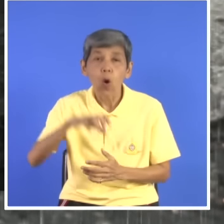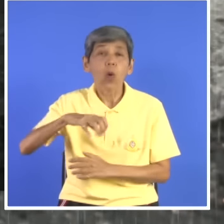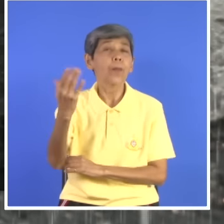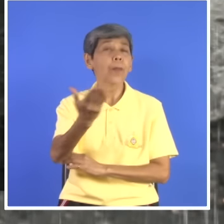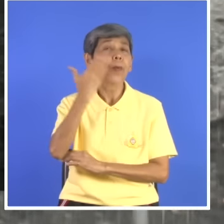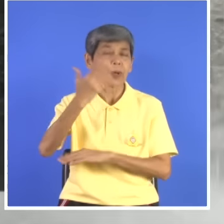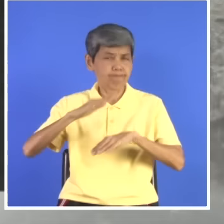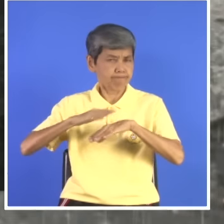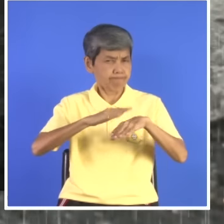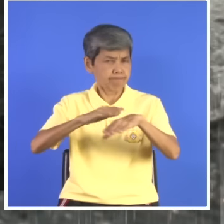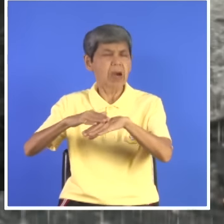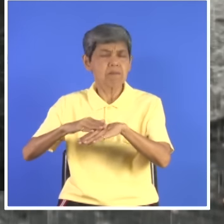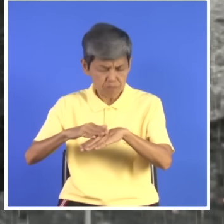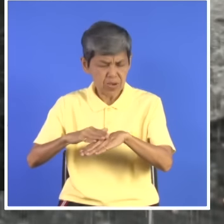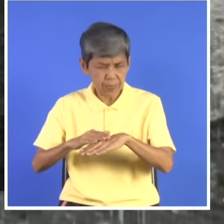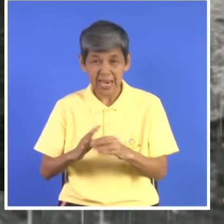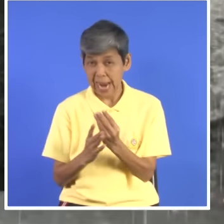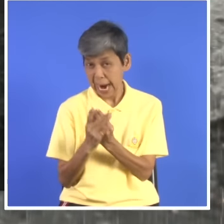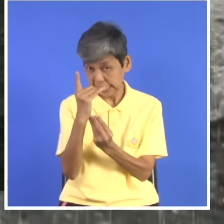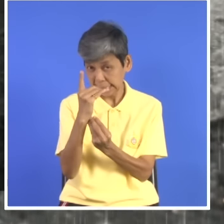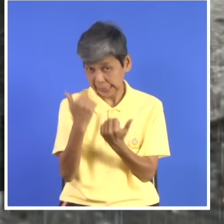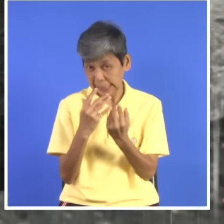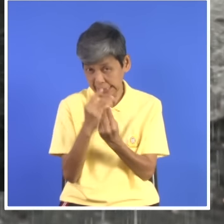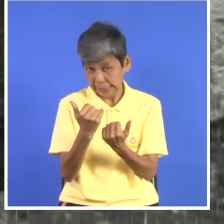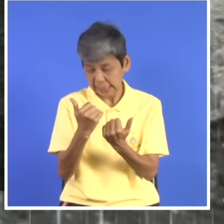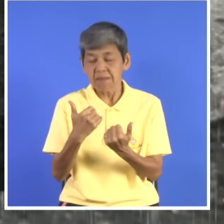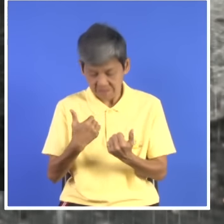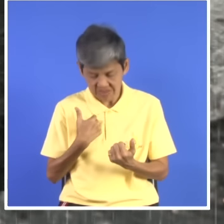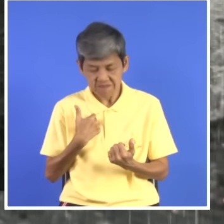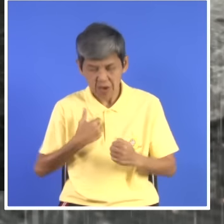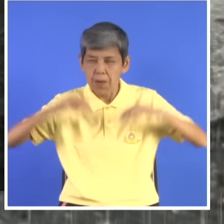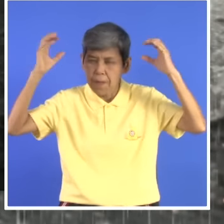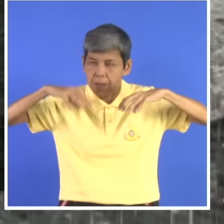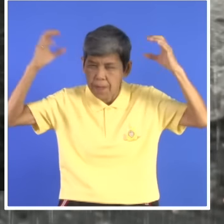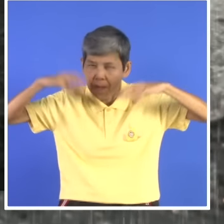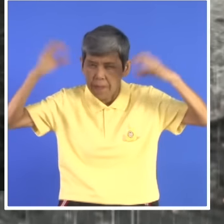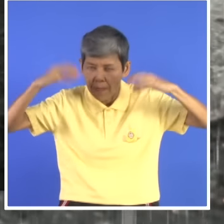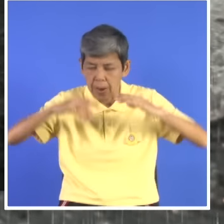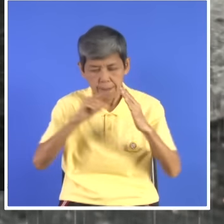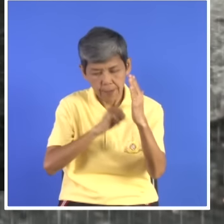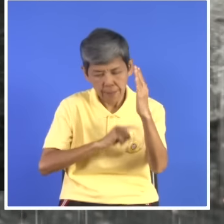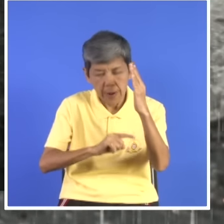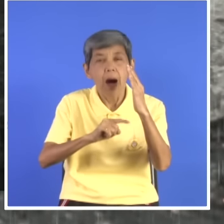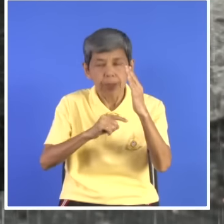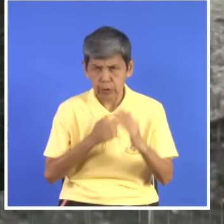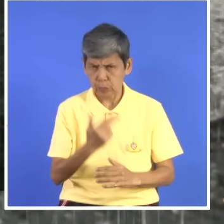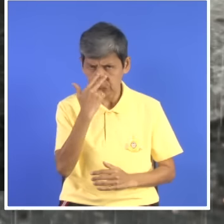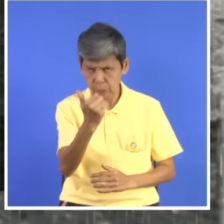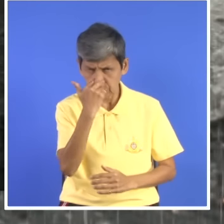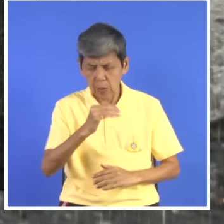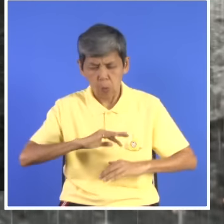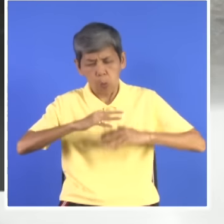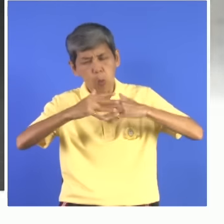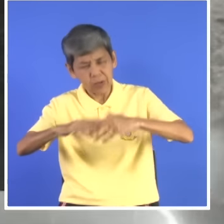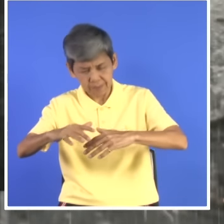นะยังประกาศนะครับบอกว่าใน1สัปดาห์หลังจากนี้นะครับก็ยังจะเกิดฝนตกหนักหลายที่หลายแห่งนะครับก็ต้องระวังกันด้วยทะเลก็จะมีคลื่